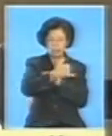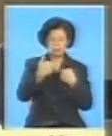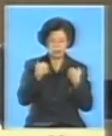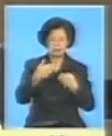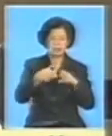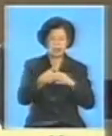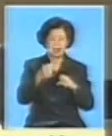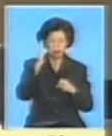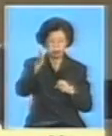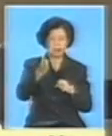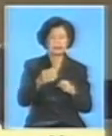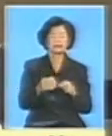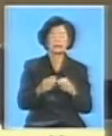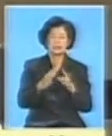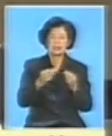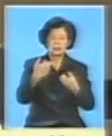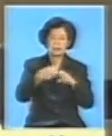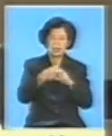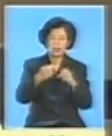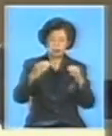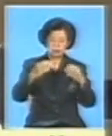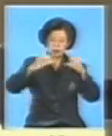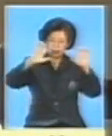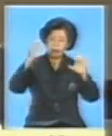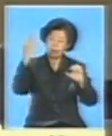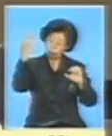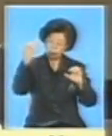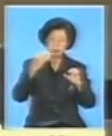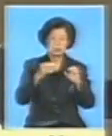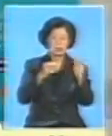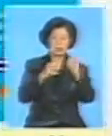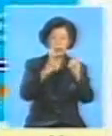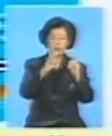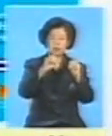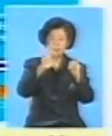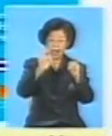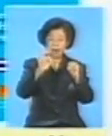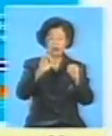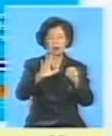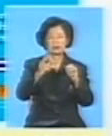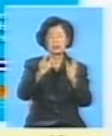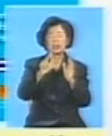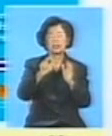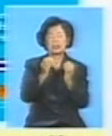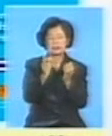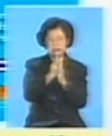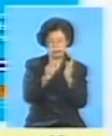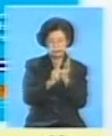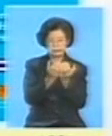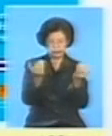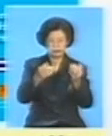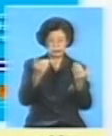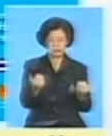ไขที่ต่างจากรัฐบาลชุดก่อนๆอีกเรื่องที่ทุกคนต้องเข้าใจก็คือว่ามาตรา19ของรัฐธรรมนูญฉบับปัจจุบันนั้นได้กำหนดหน้าที่ของรัฐบาล